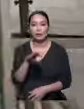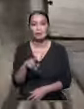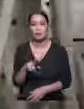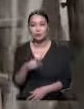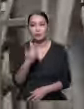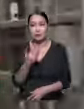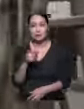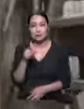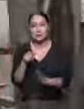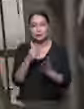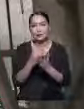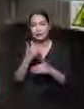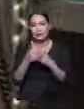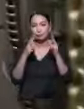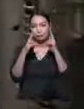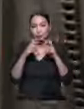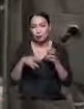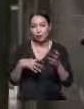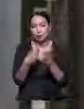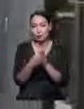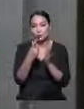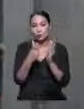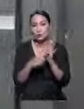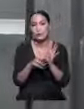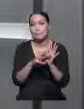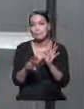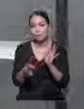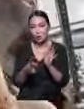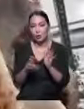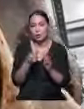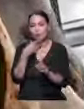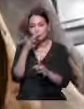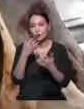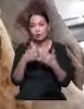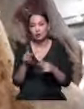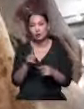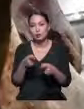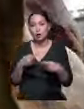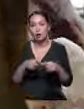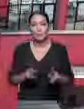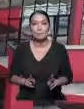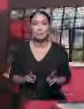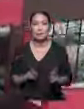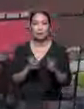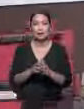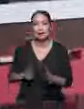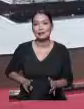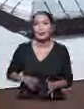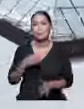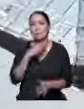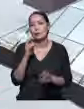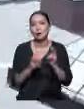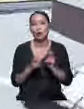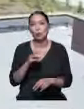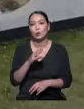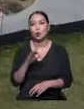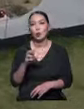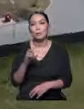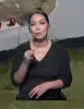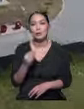Из них на этапе следствия возмещено 107 миллионов. Правоохранители считают, что организовал преступную группу директор мясокомбината ТО